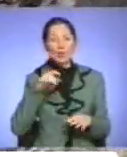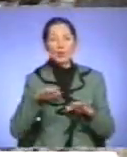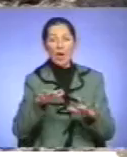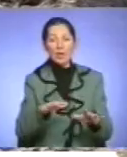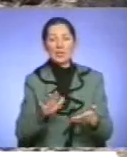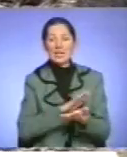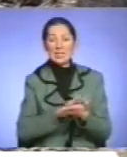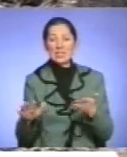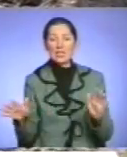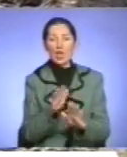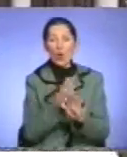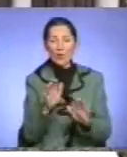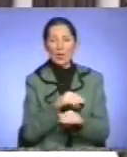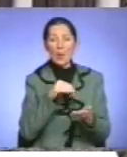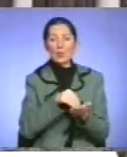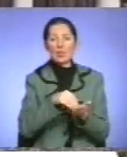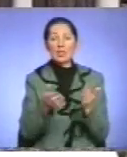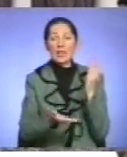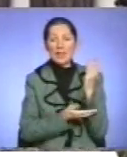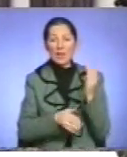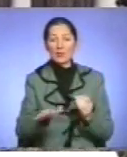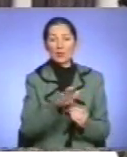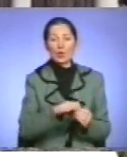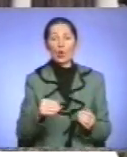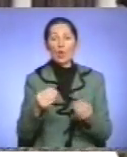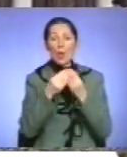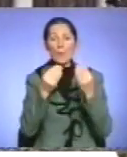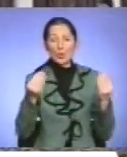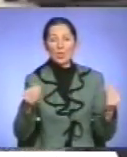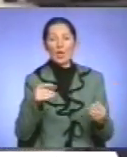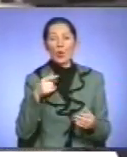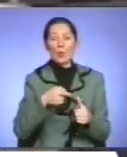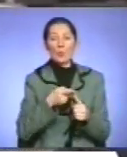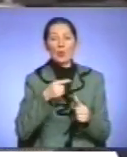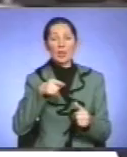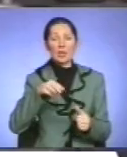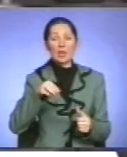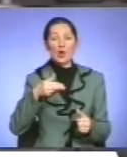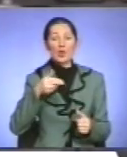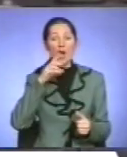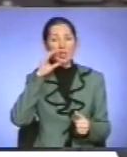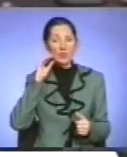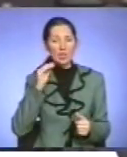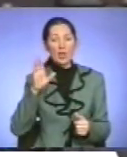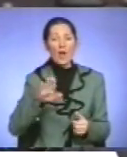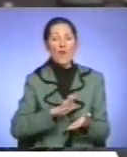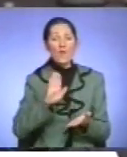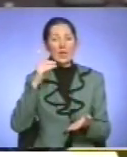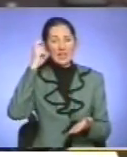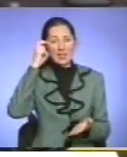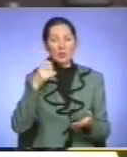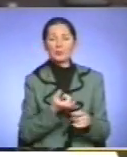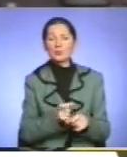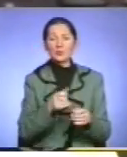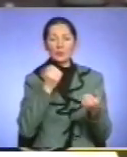на території літературно-меморіального будинку музею Тараса Шевченка у Києві. Я дуже вдячний, що сьогодні прийнято таке